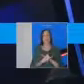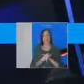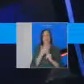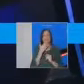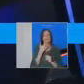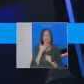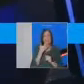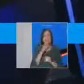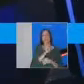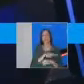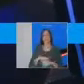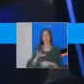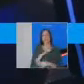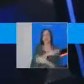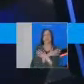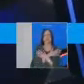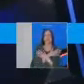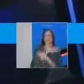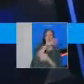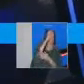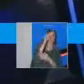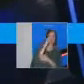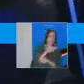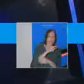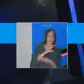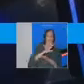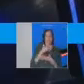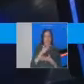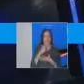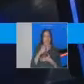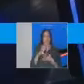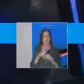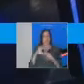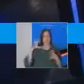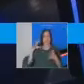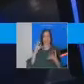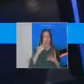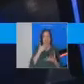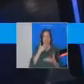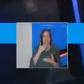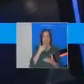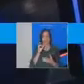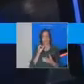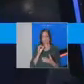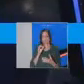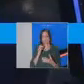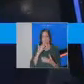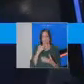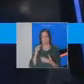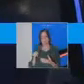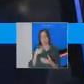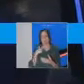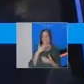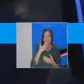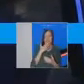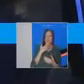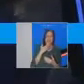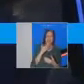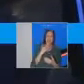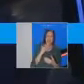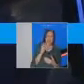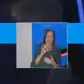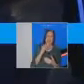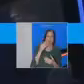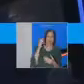הפוך. בישראל כולם אוהבים את טראמפ, אולי זה הנתק שיש בין יהדות ישראל ליהדות ארצות הברית. דרך